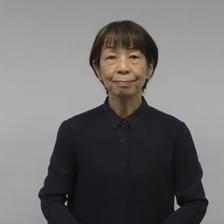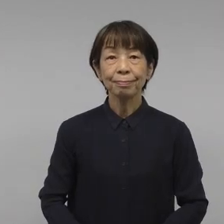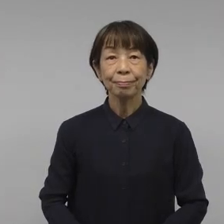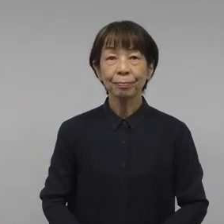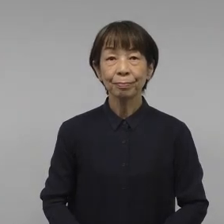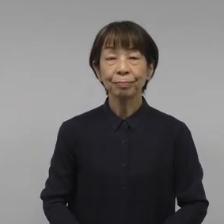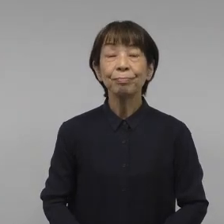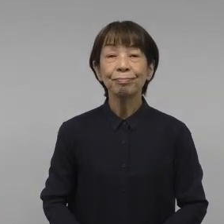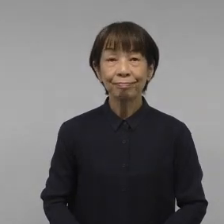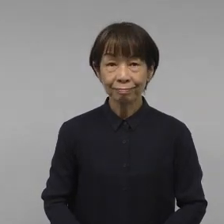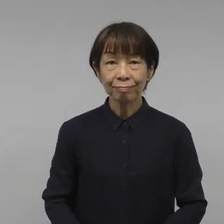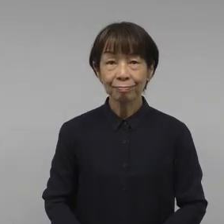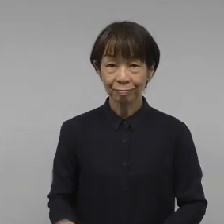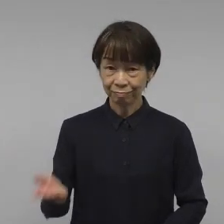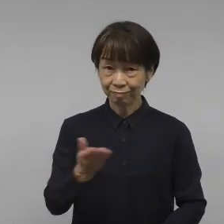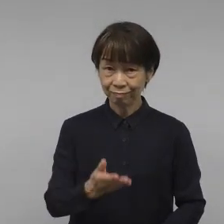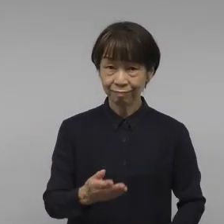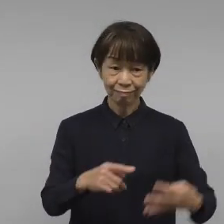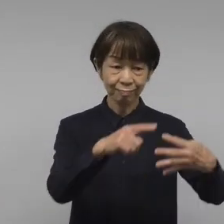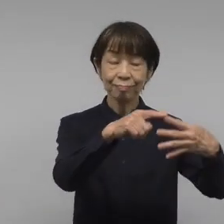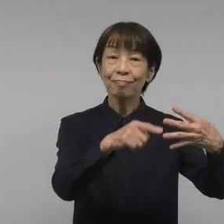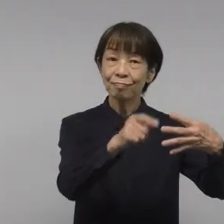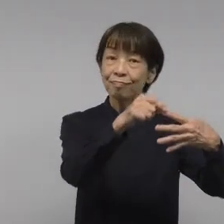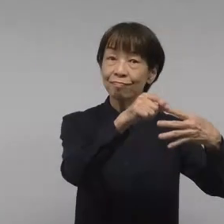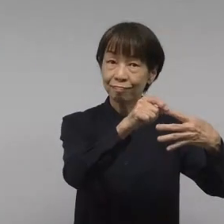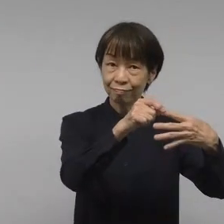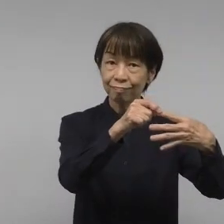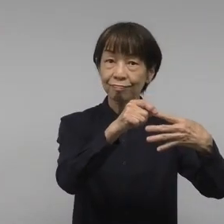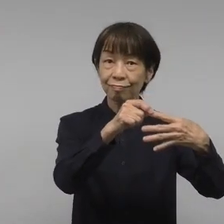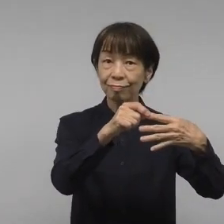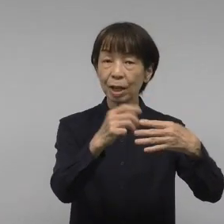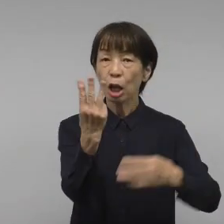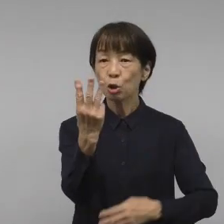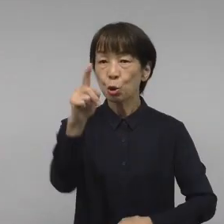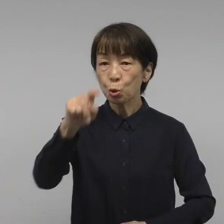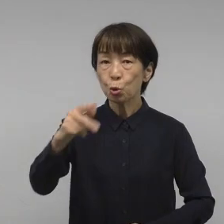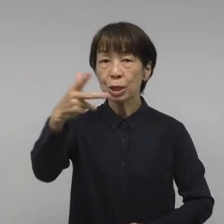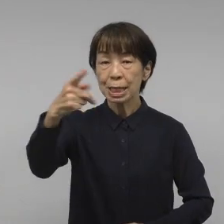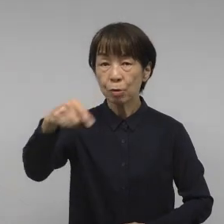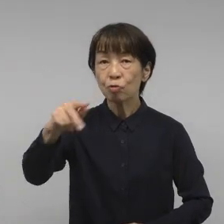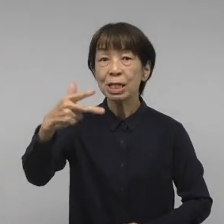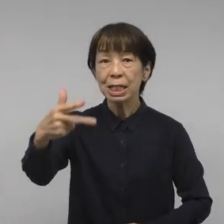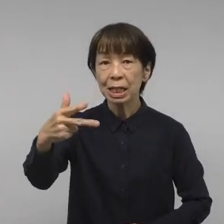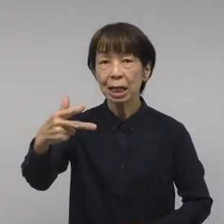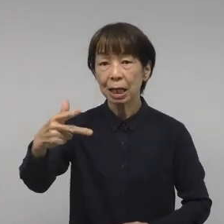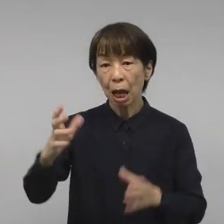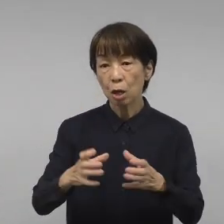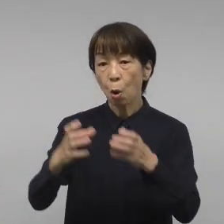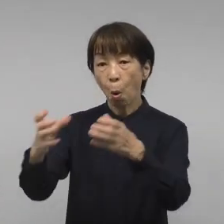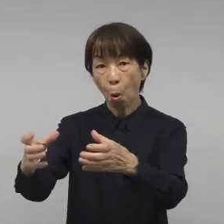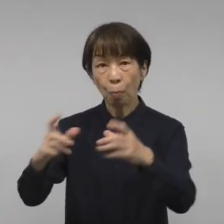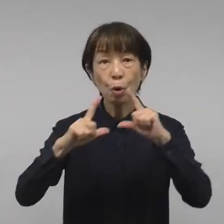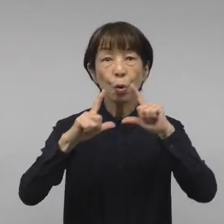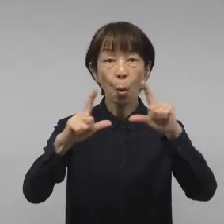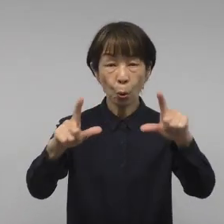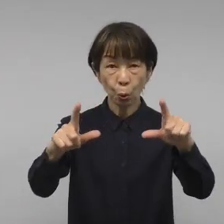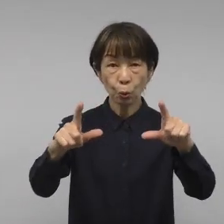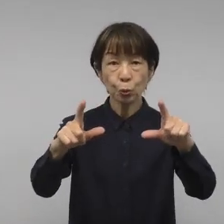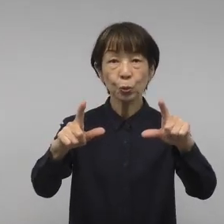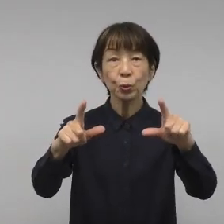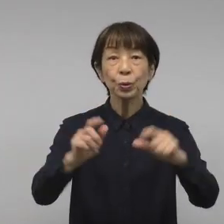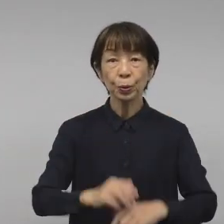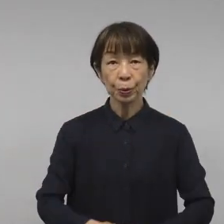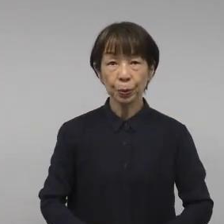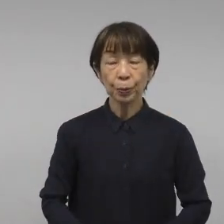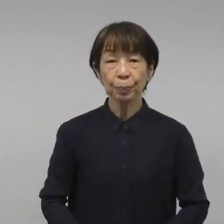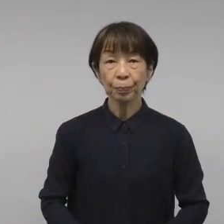それでは本題の方に移ります。1点目、友人誌の訪問報告ということで